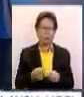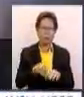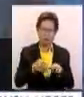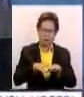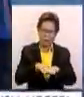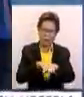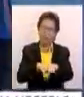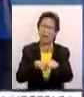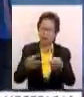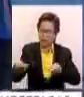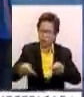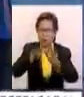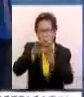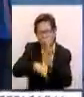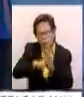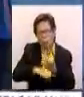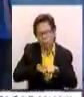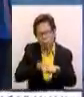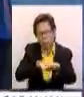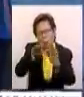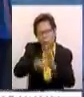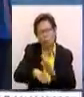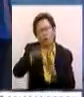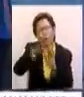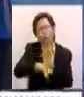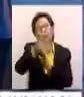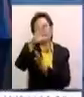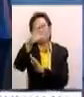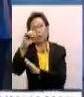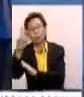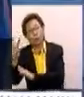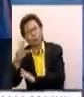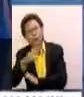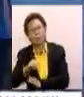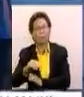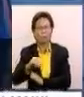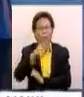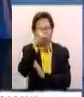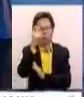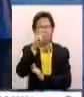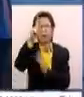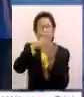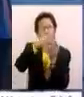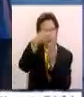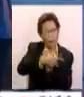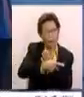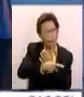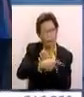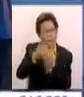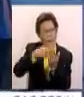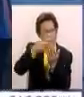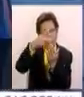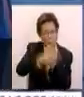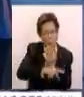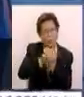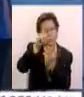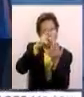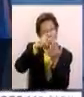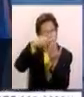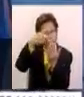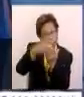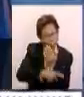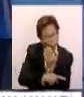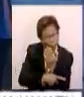raya ada satu benda yang bagus sebab ialah mengurangkan karbon dengan global warming sekarang ialah satu inisiatif yang kita minat